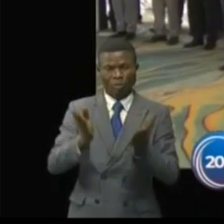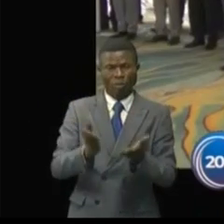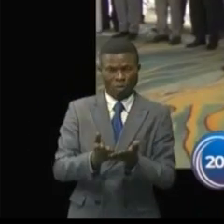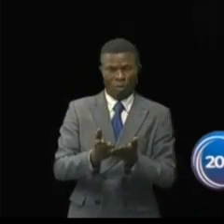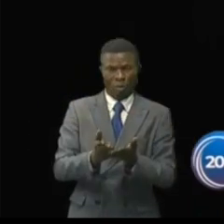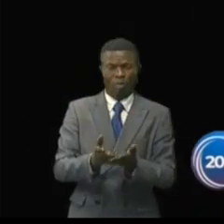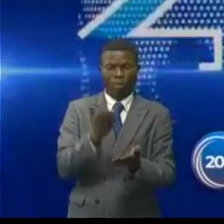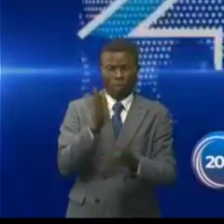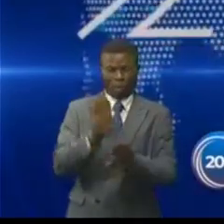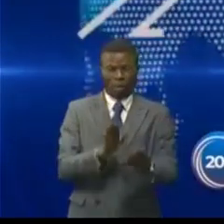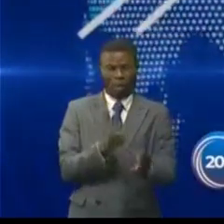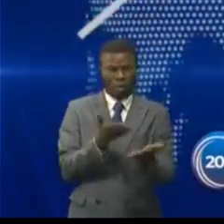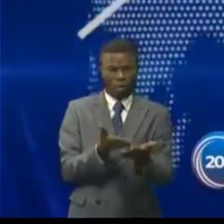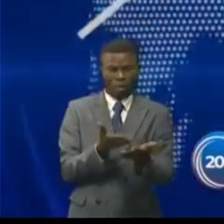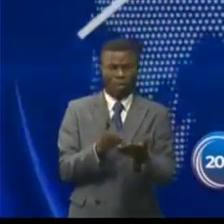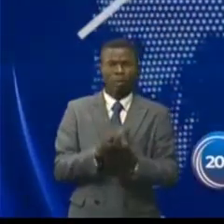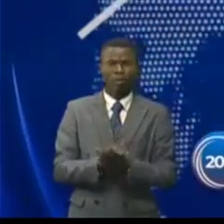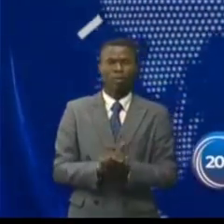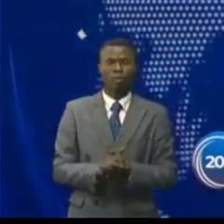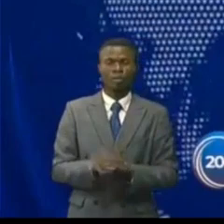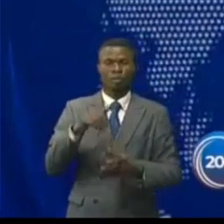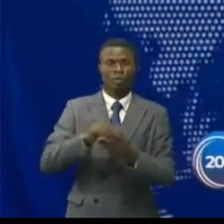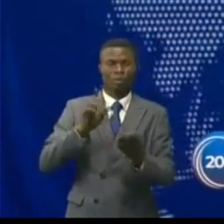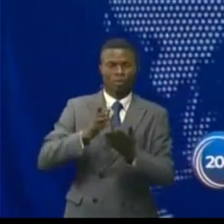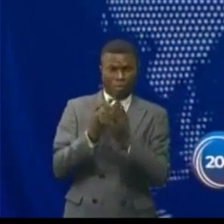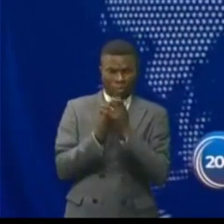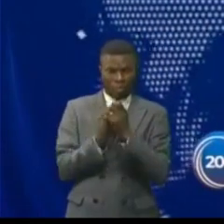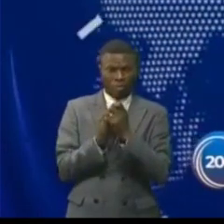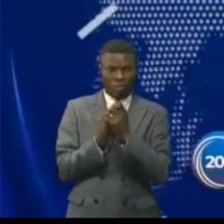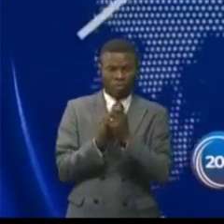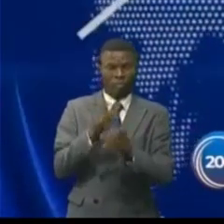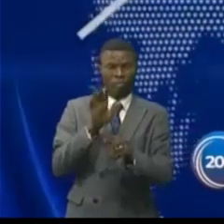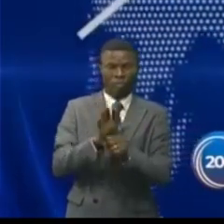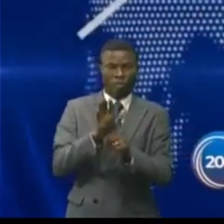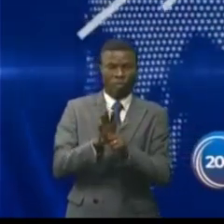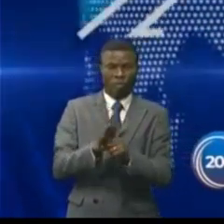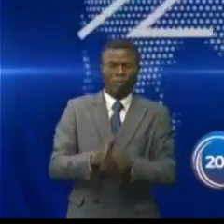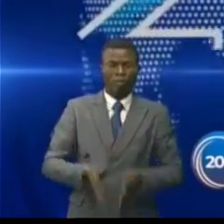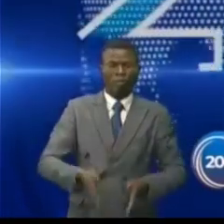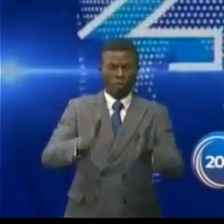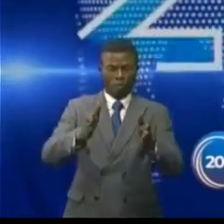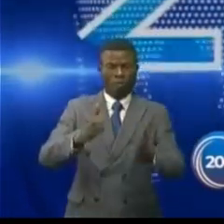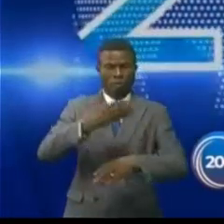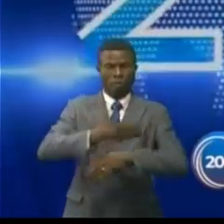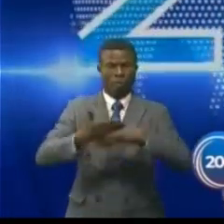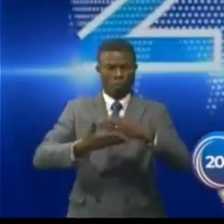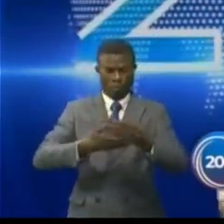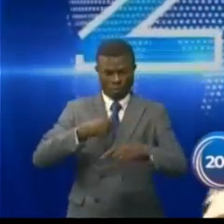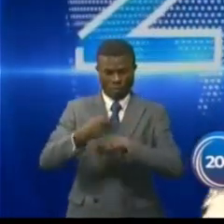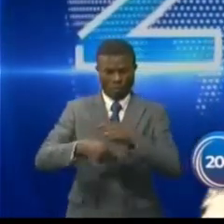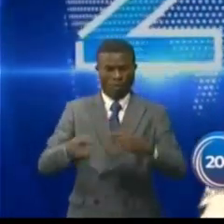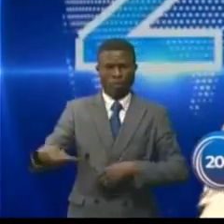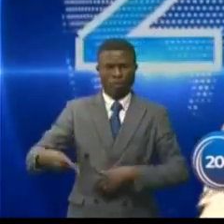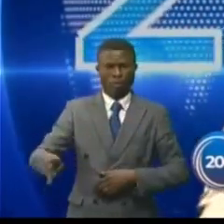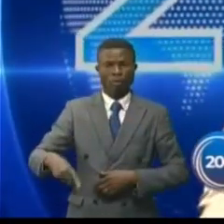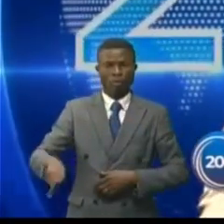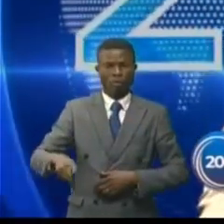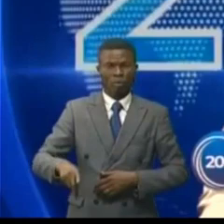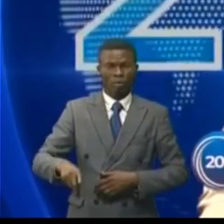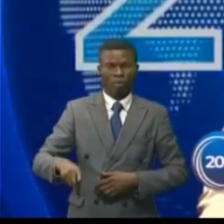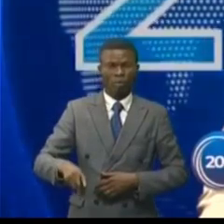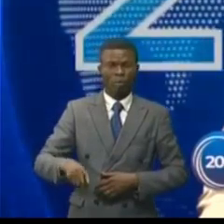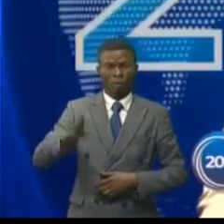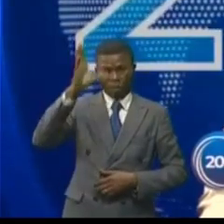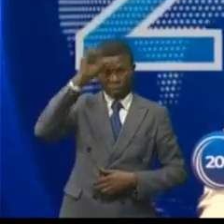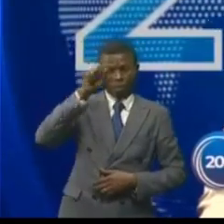en dépend. Dans les prochains mois, plusieurs chantiers vont s'ouvrir dans la province du